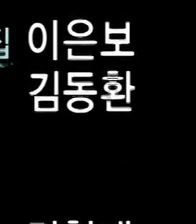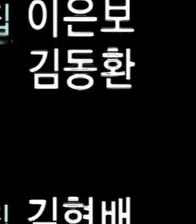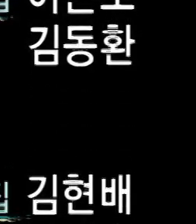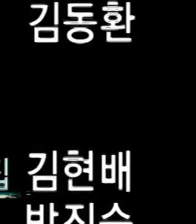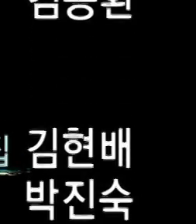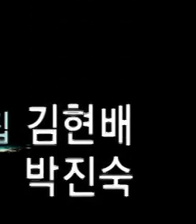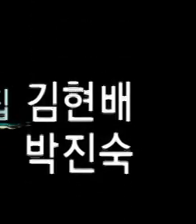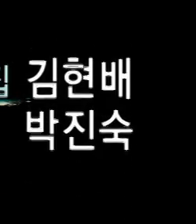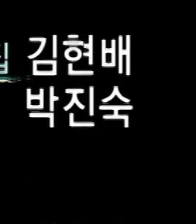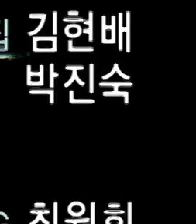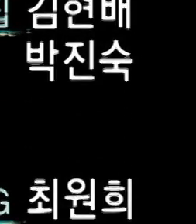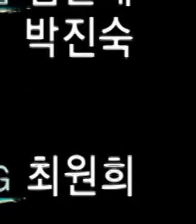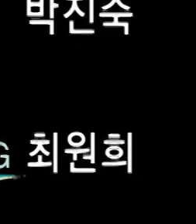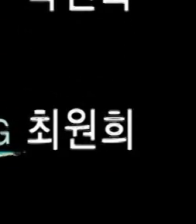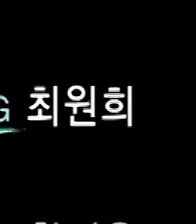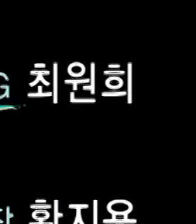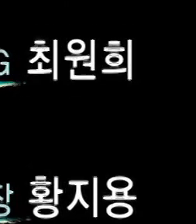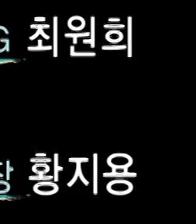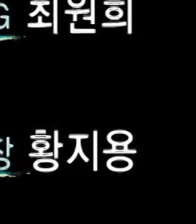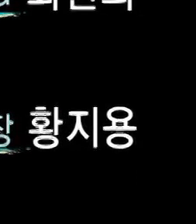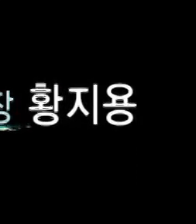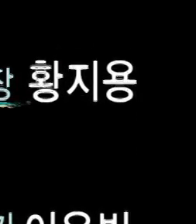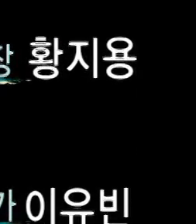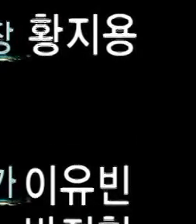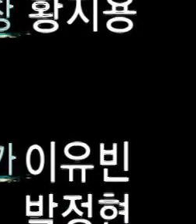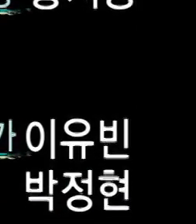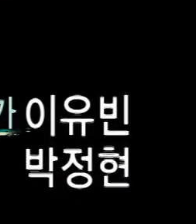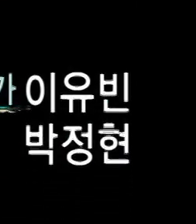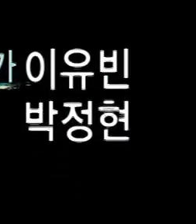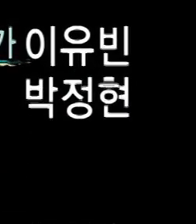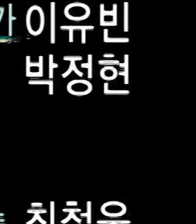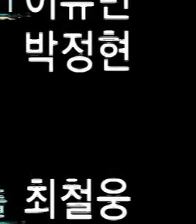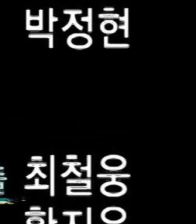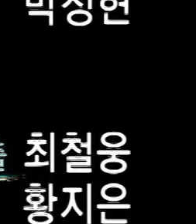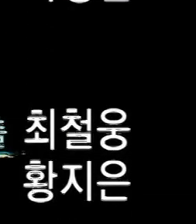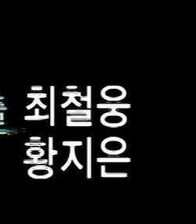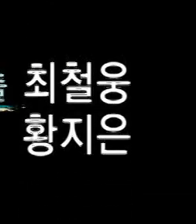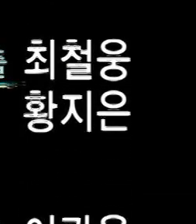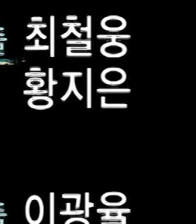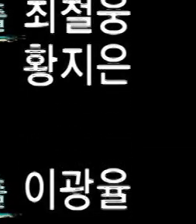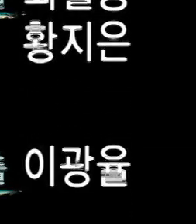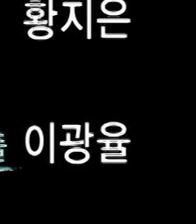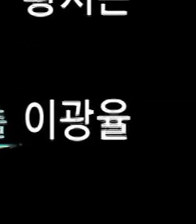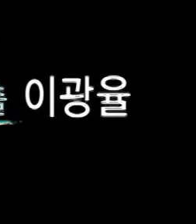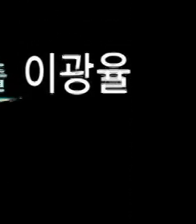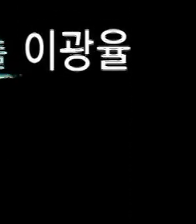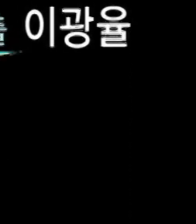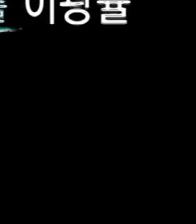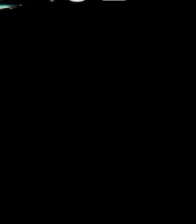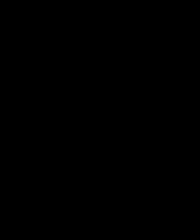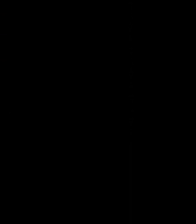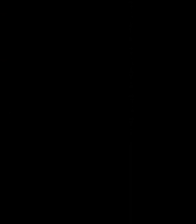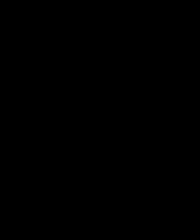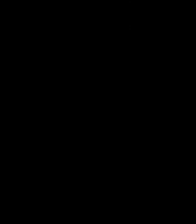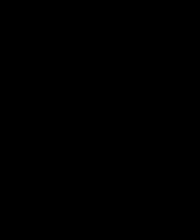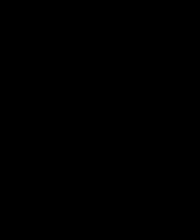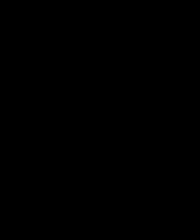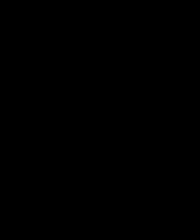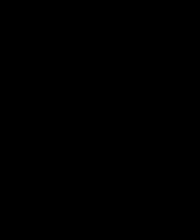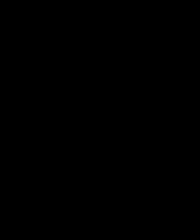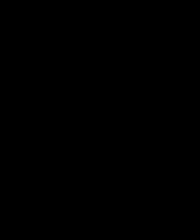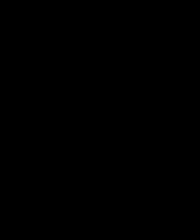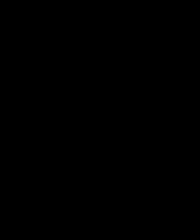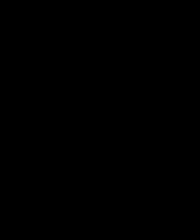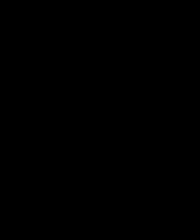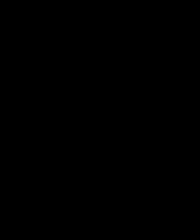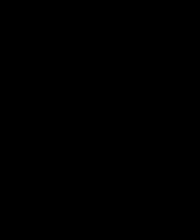많이 쓰면 아 조금 덜 많이 하세요 언니 거지 뭘 봐야 나옵니다 그 옛날 쌈 어떻게